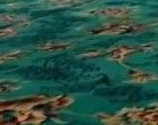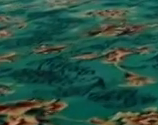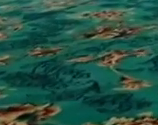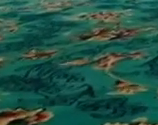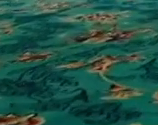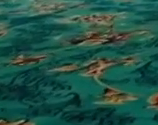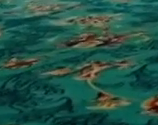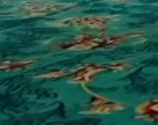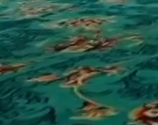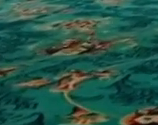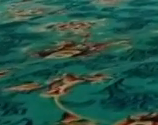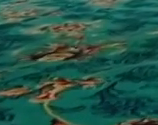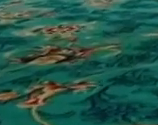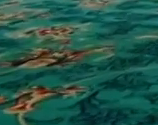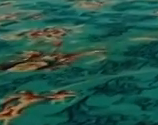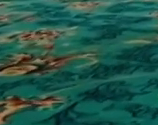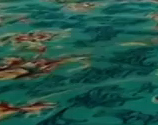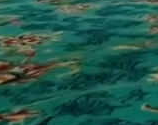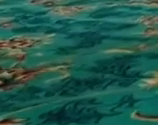حي على الفلاح